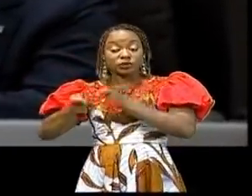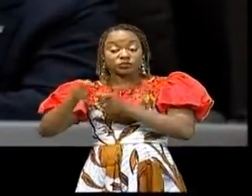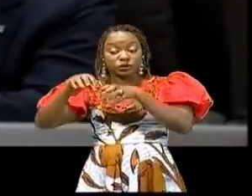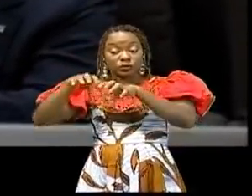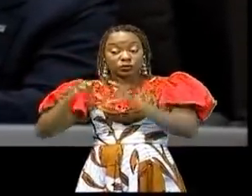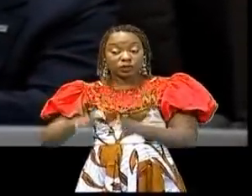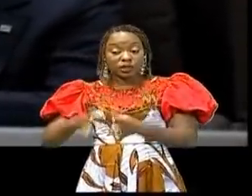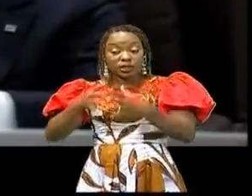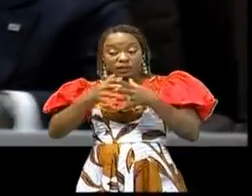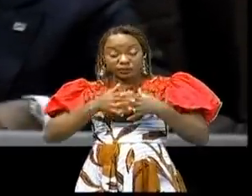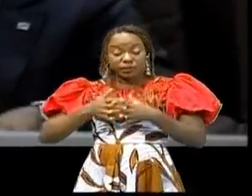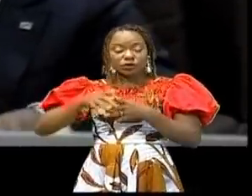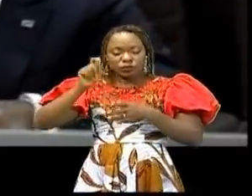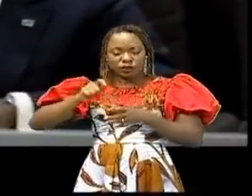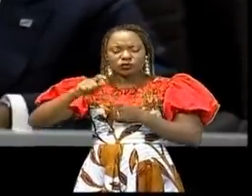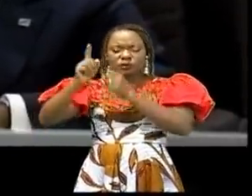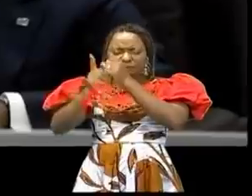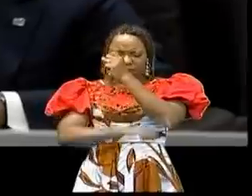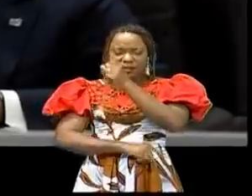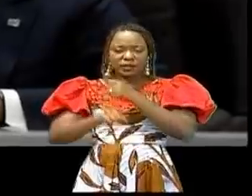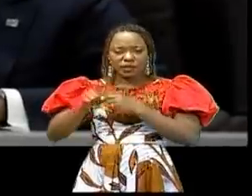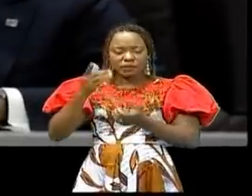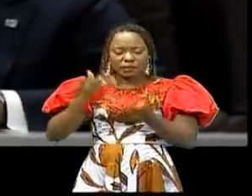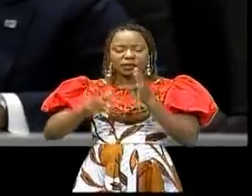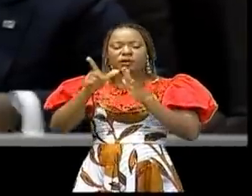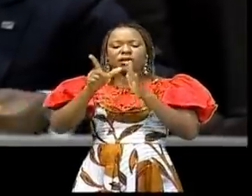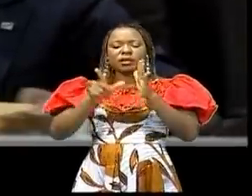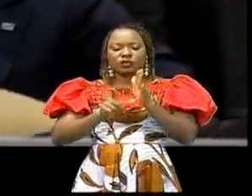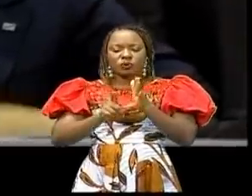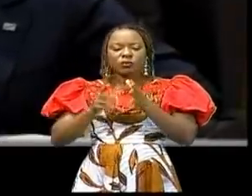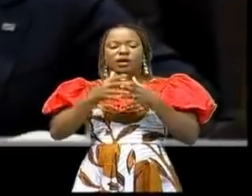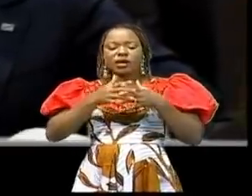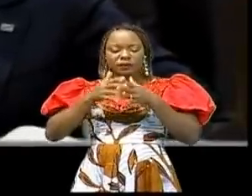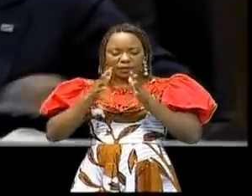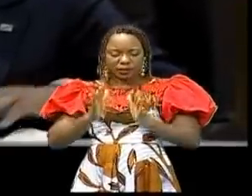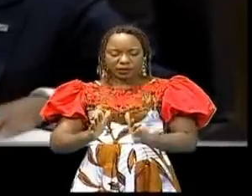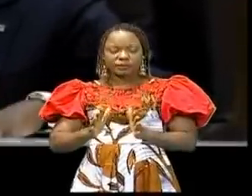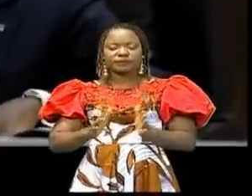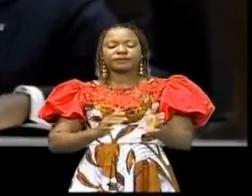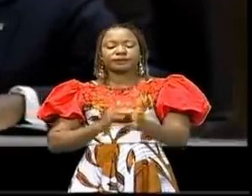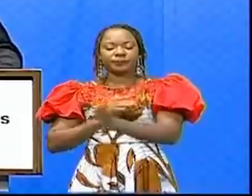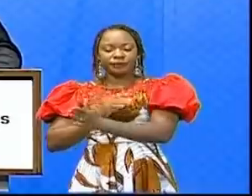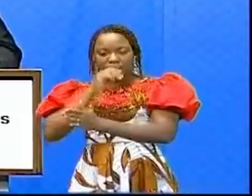soit sévèrement sanctionné, conformément aux lois américaines en la matière.